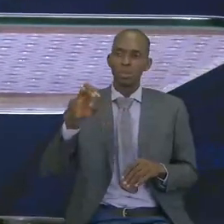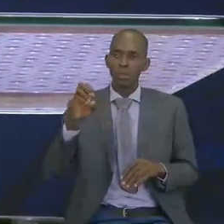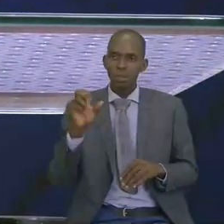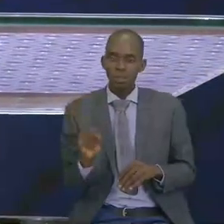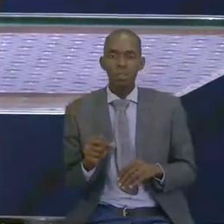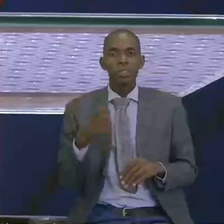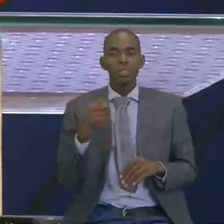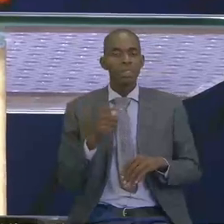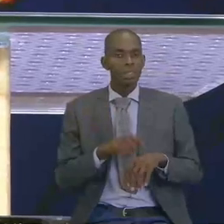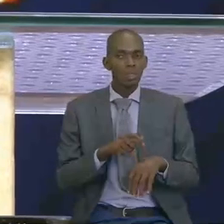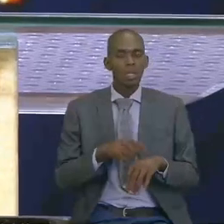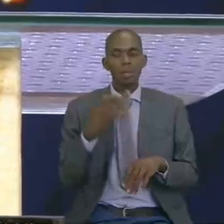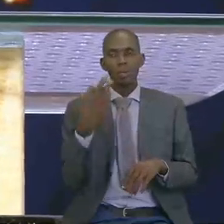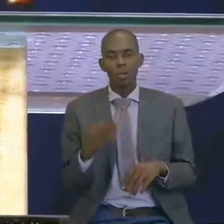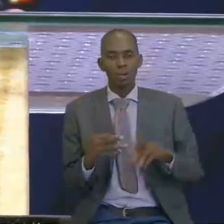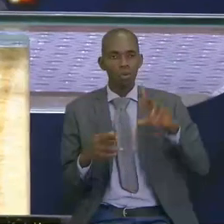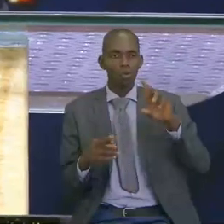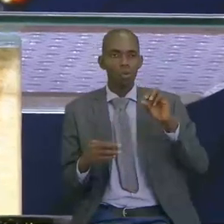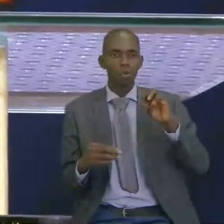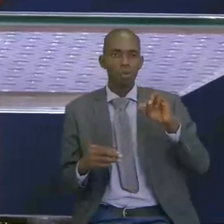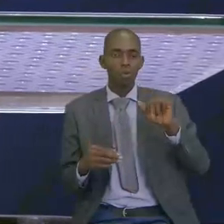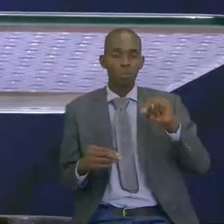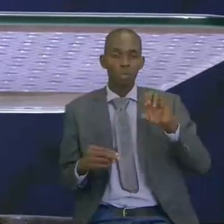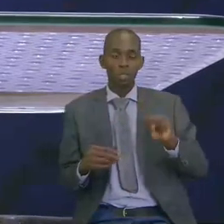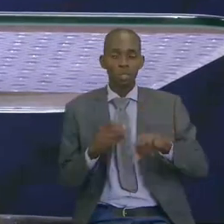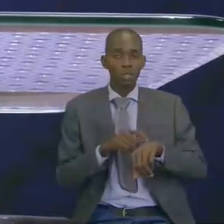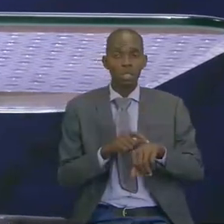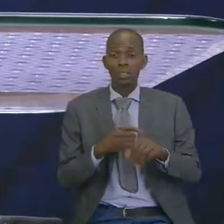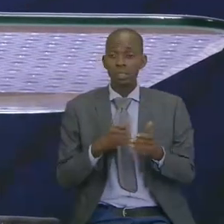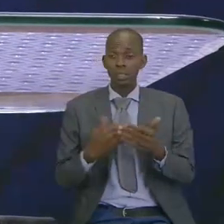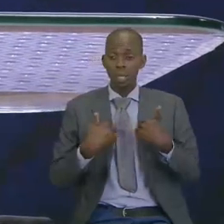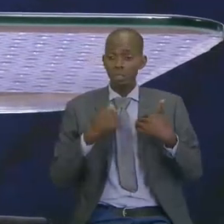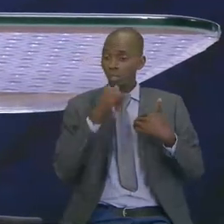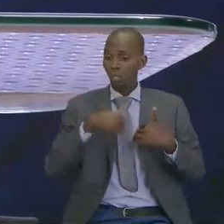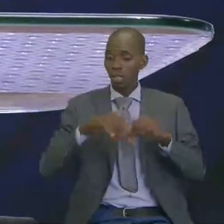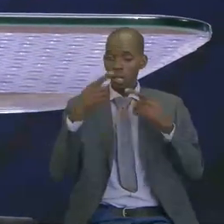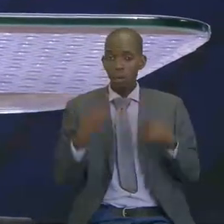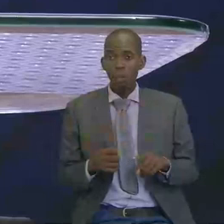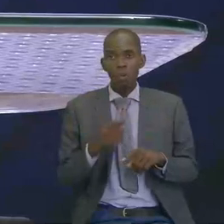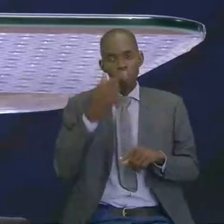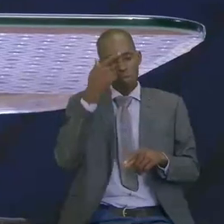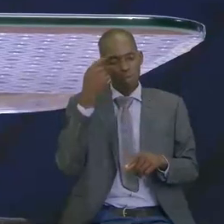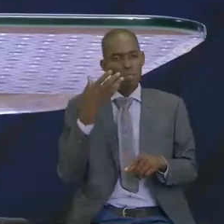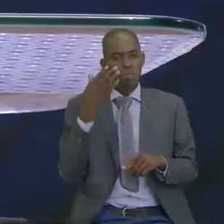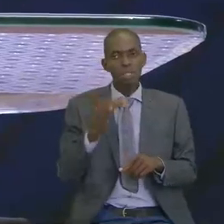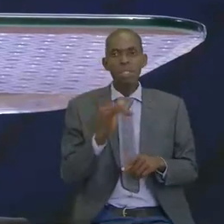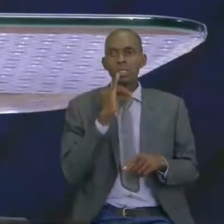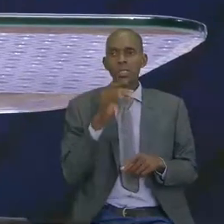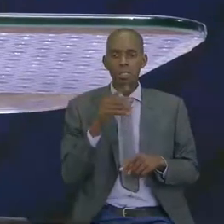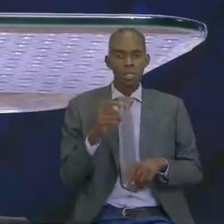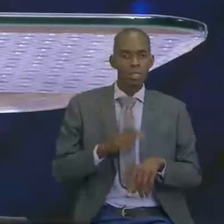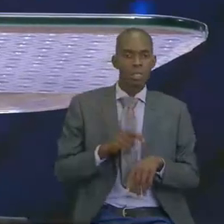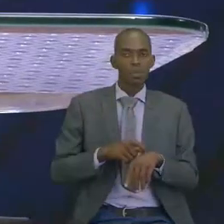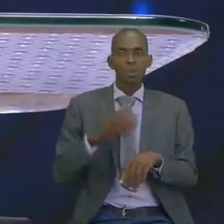pire grecque et, le temps de l'empire romain. Alors il y a un intervalle